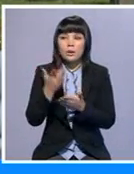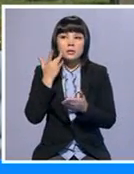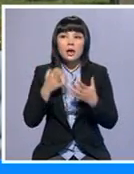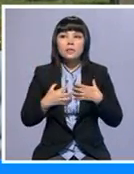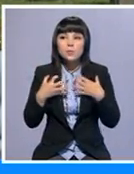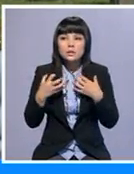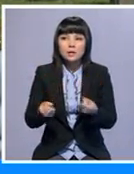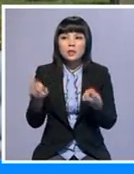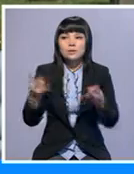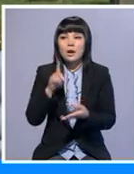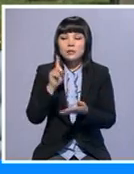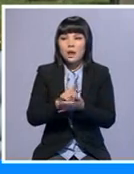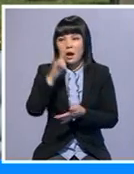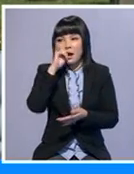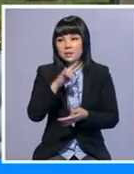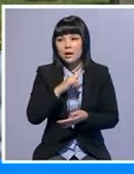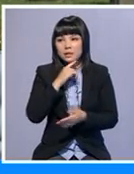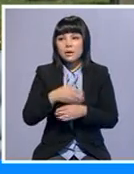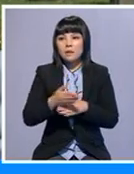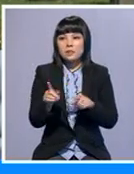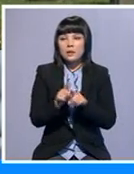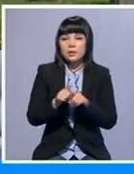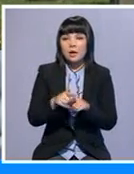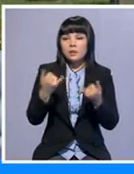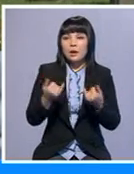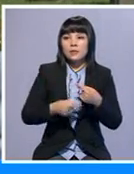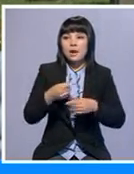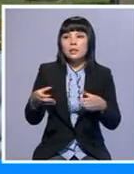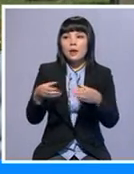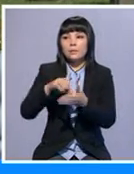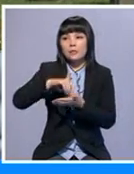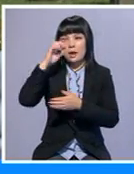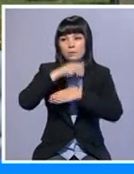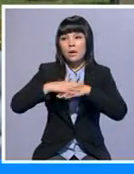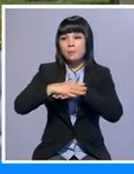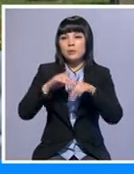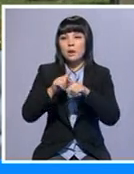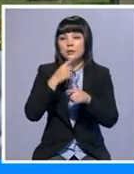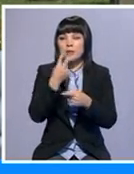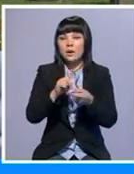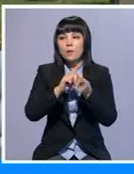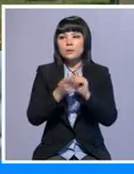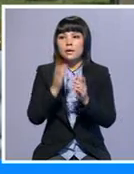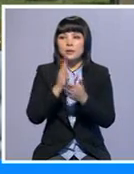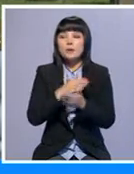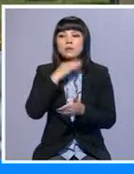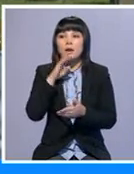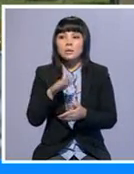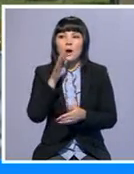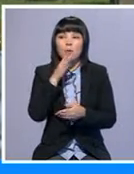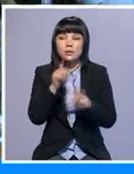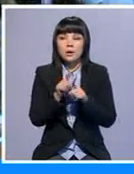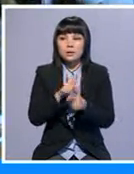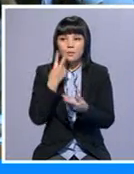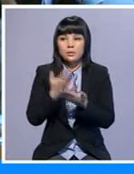болса, жалпы сырттағы қазақ диаспорасына деген мемлекеттік деңгейдегі көзқарасты өзгертетін уақыт жетті деп мен